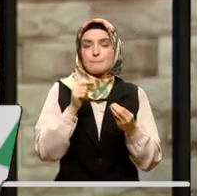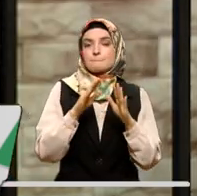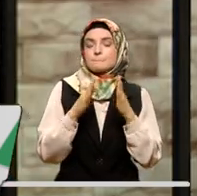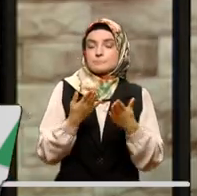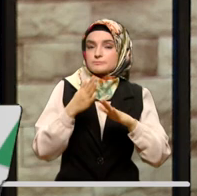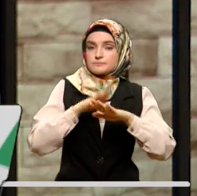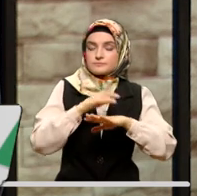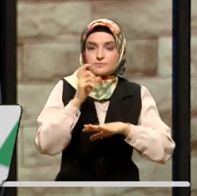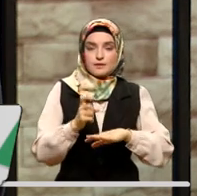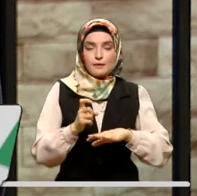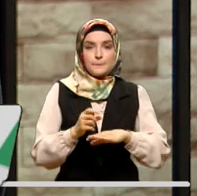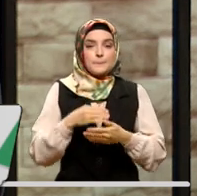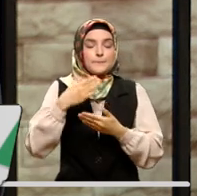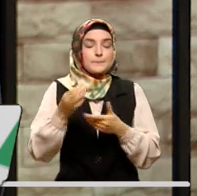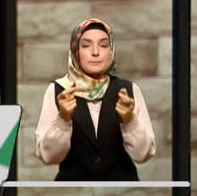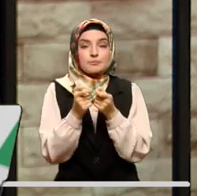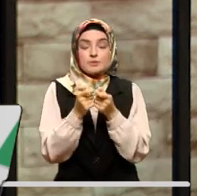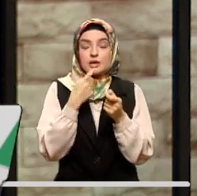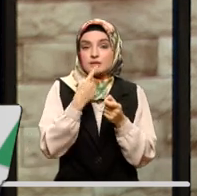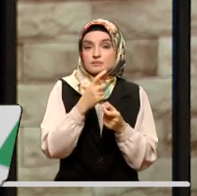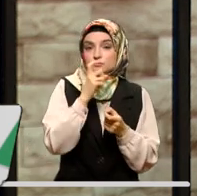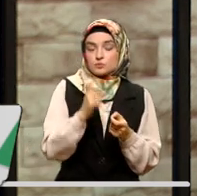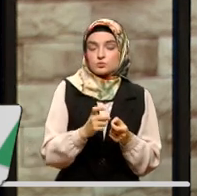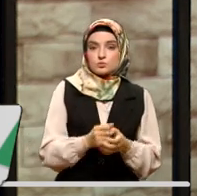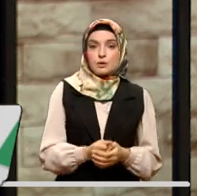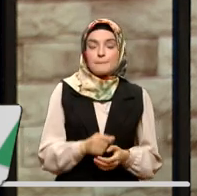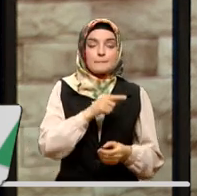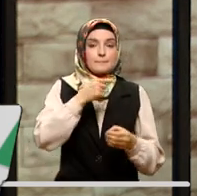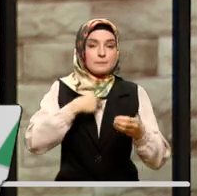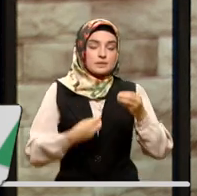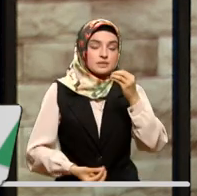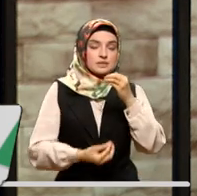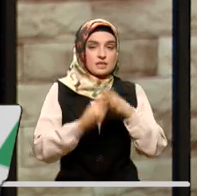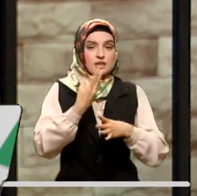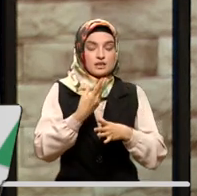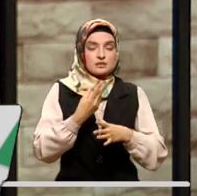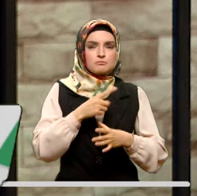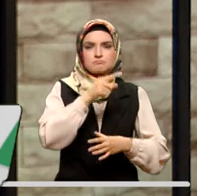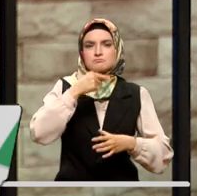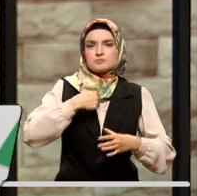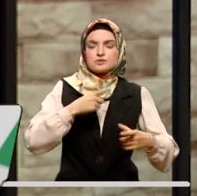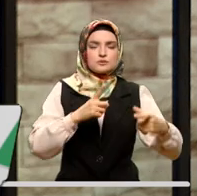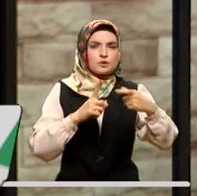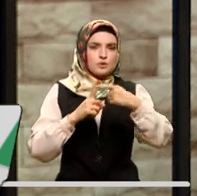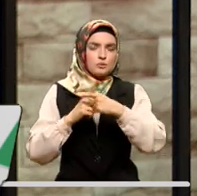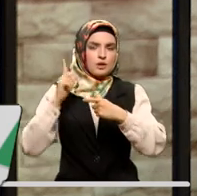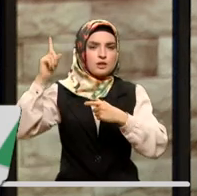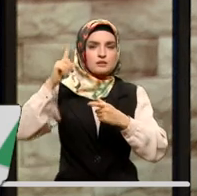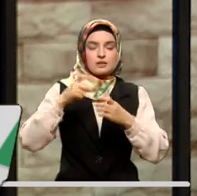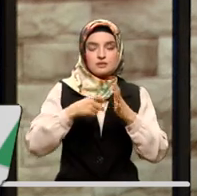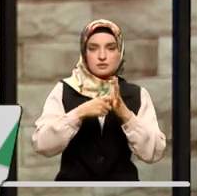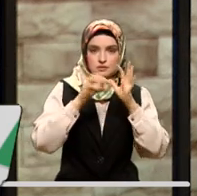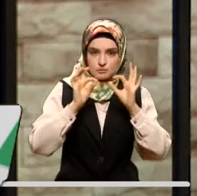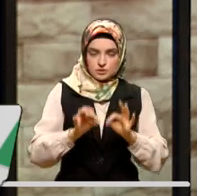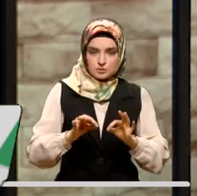yapıyoruz? Daha sonra niye Bismillah diyoruz? Bizi yaratanımızın bizi koruması, onun adıyla başlıyoruz ki yanımızda